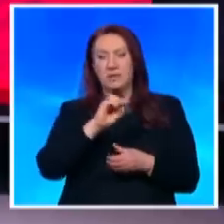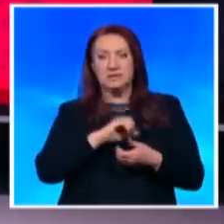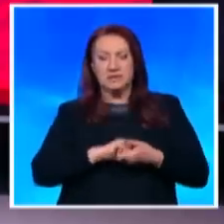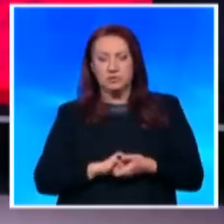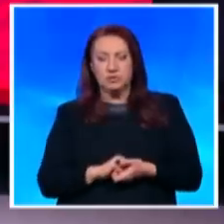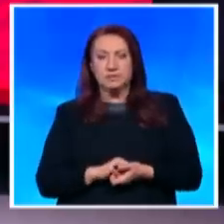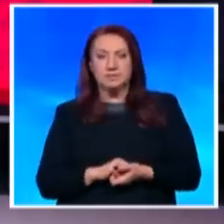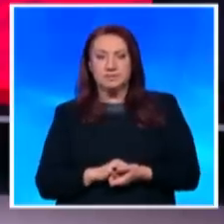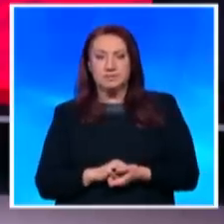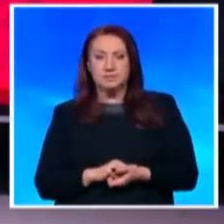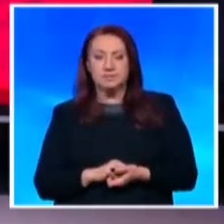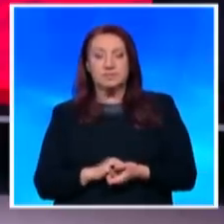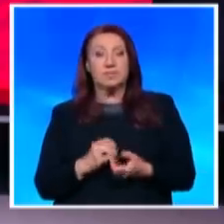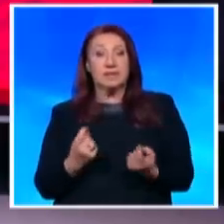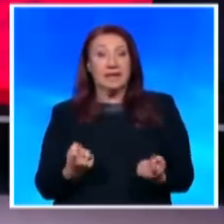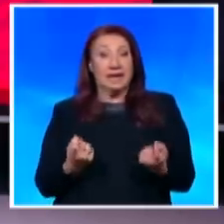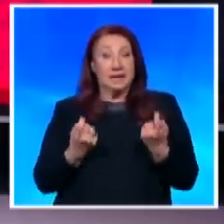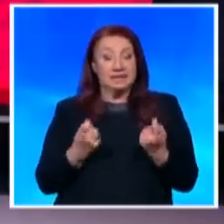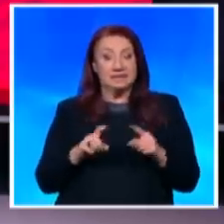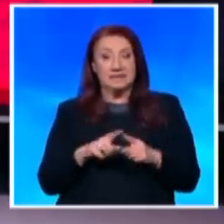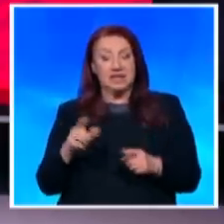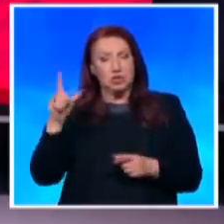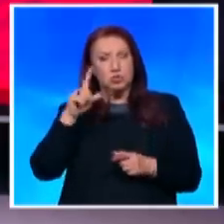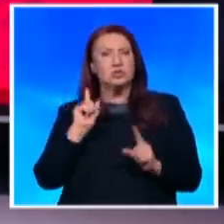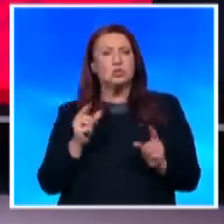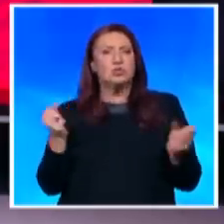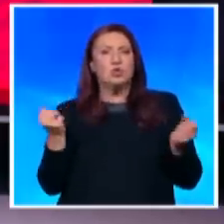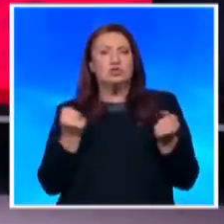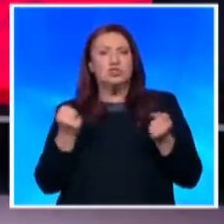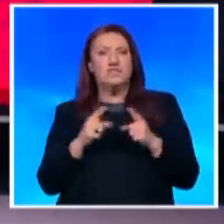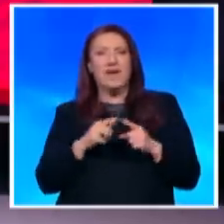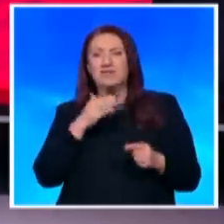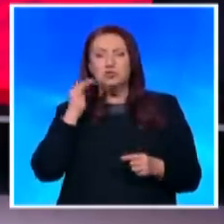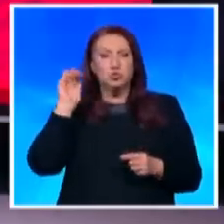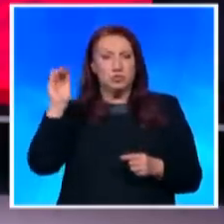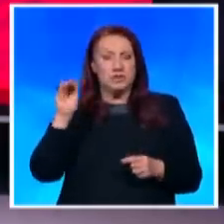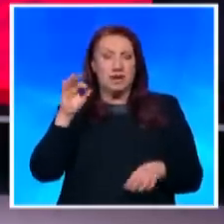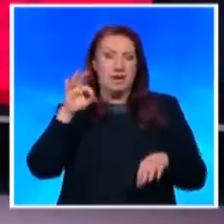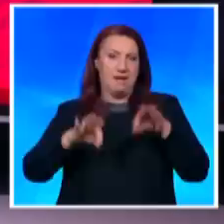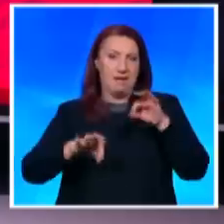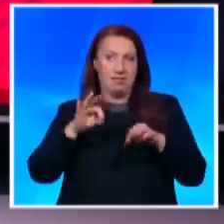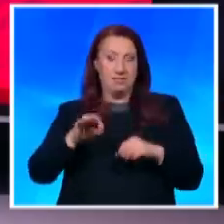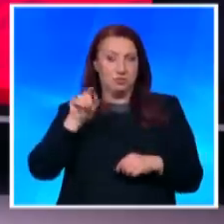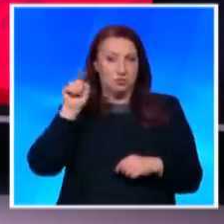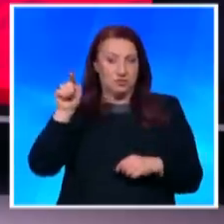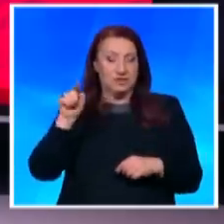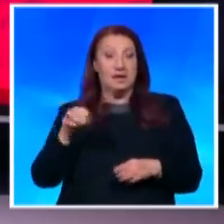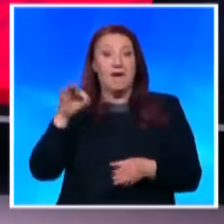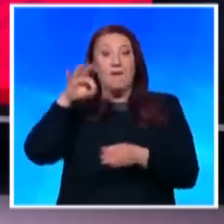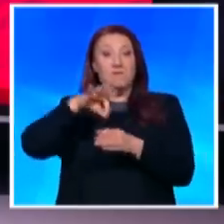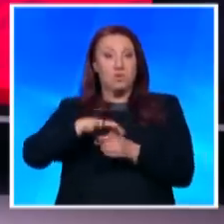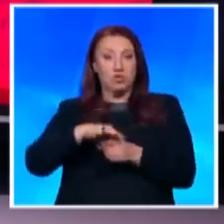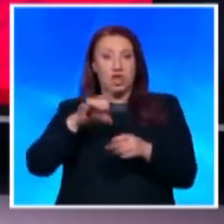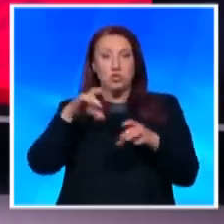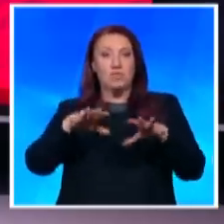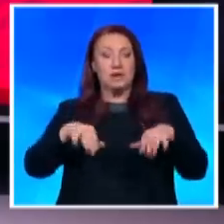Гърци и турци, които живеят в чужбина, гласуват от днес за предстоящите избори в двете страни. Вотът за нов парламент в Гърция е утре, а